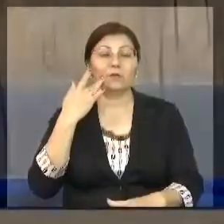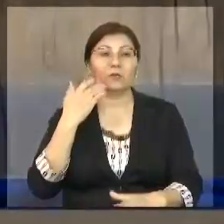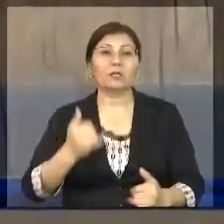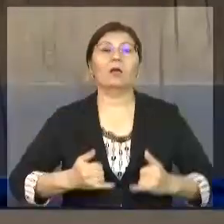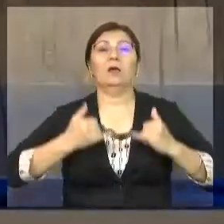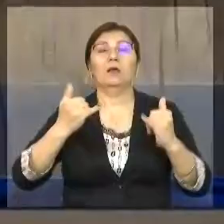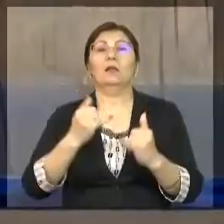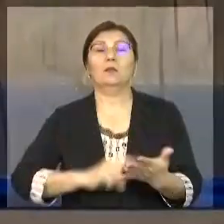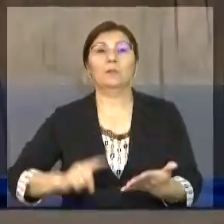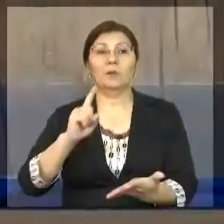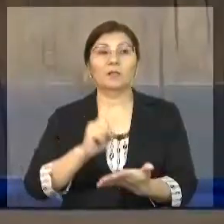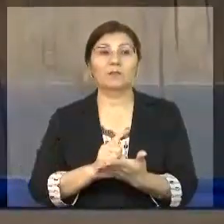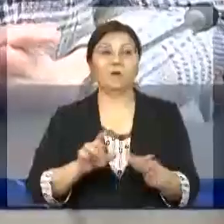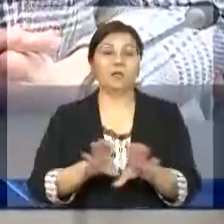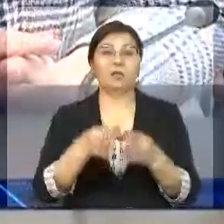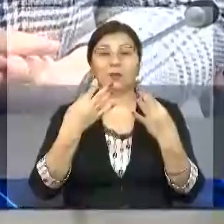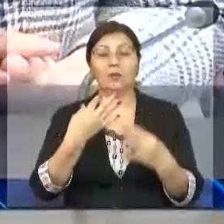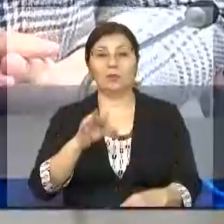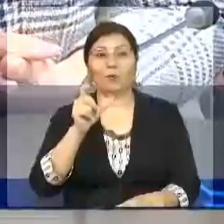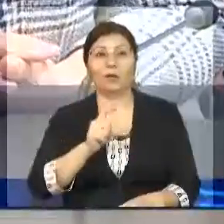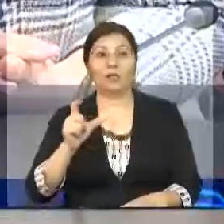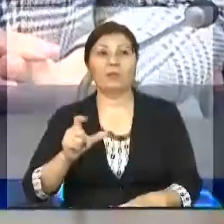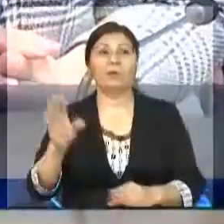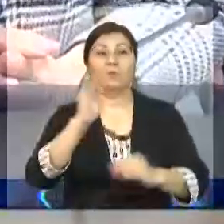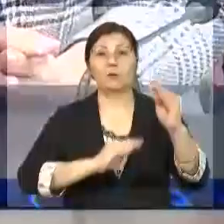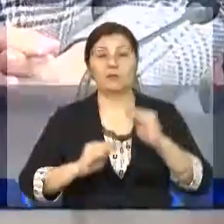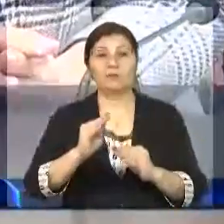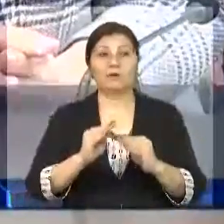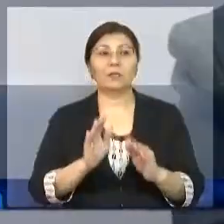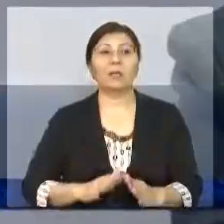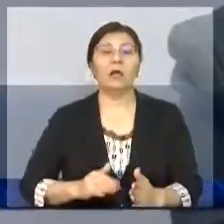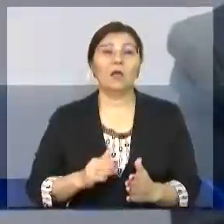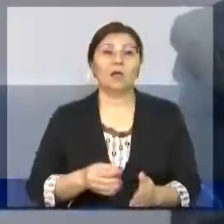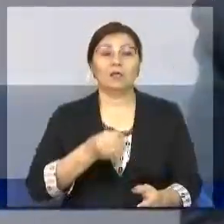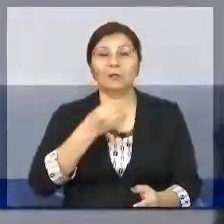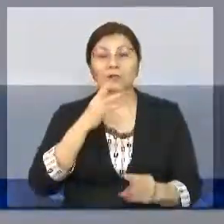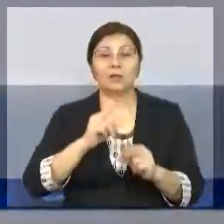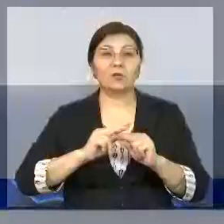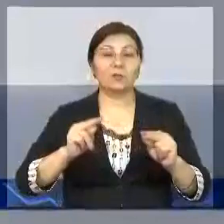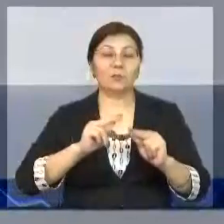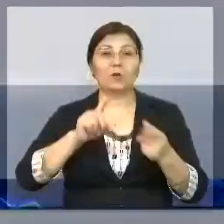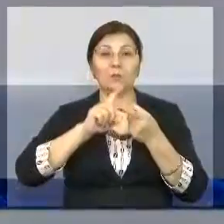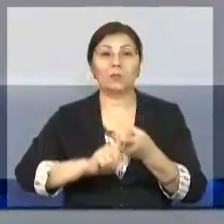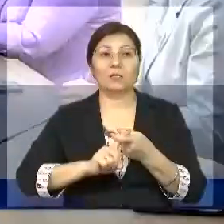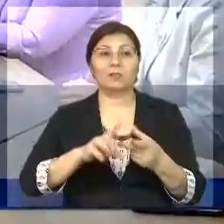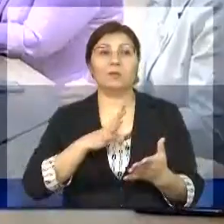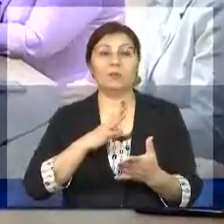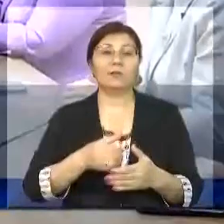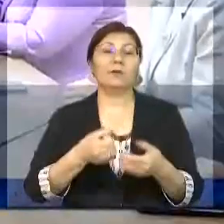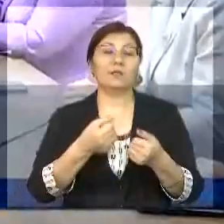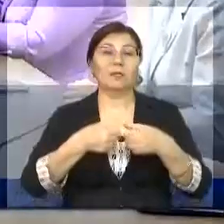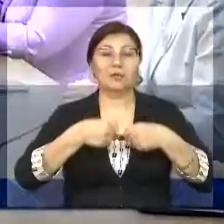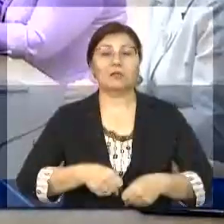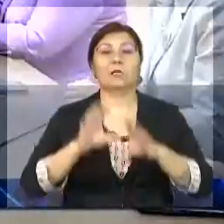лайық. Осылай деген аймақ басшысы кез келген адамның тұлға болып қалыптасуының негізі жақсы мұғалімнен екенін айтты. Педагог мәртебесі туралы арнайы